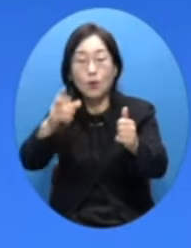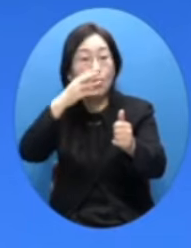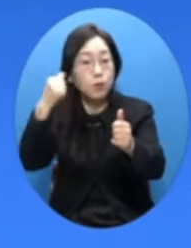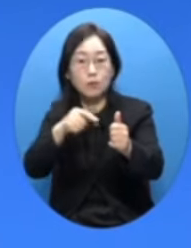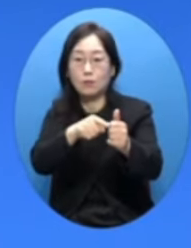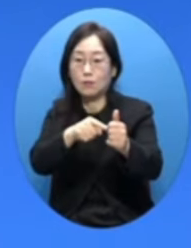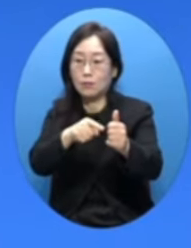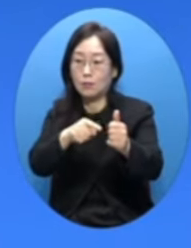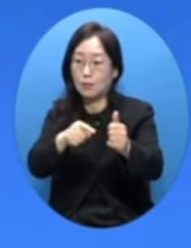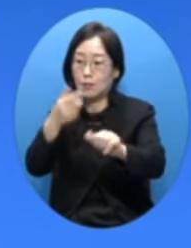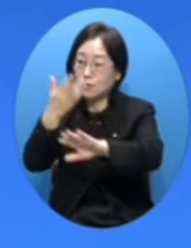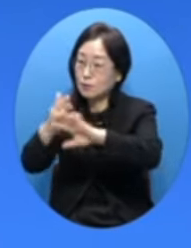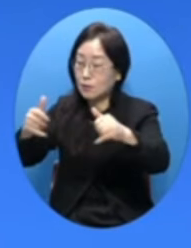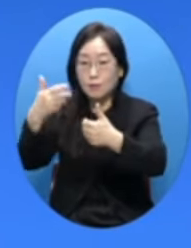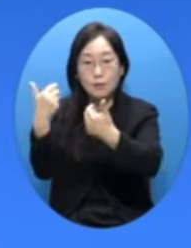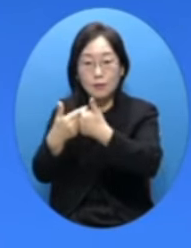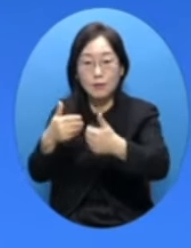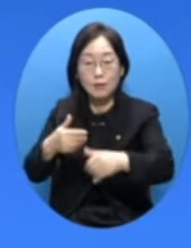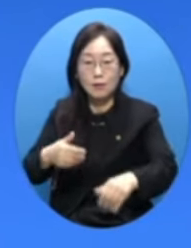모순적인 얘기입니까? 사람들이